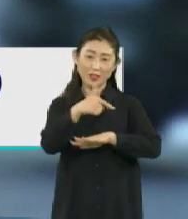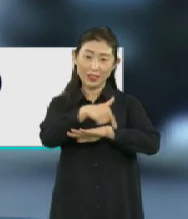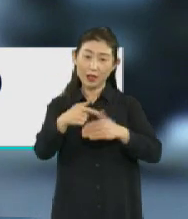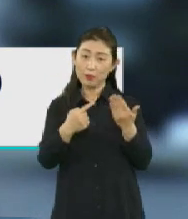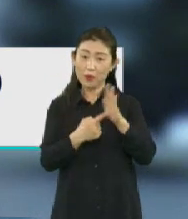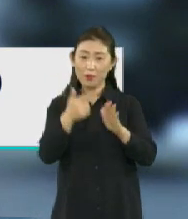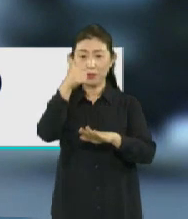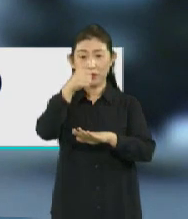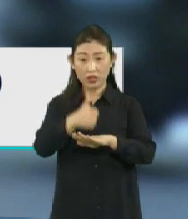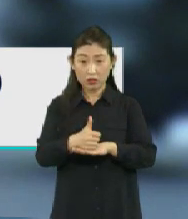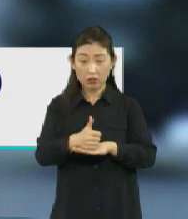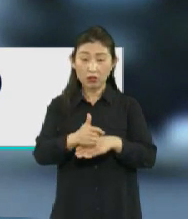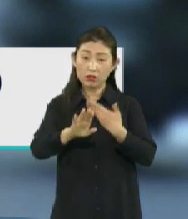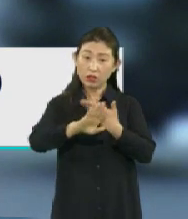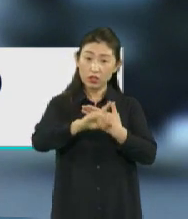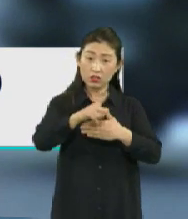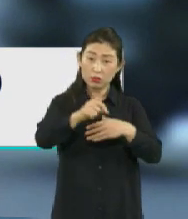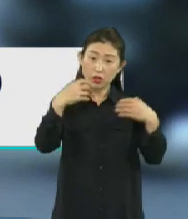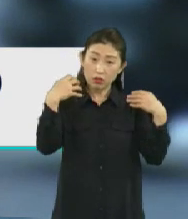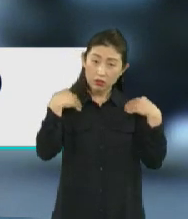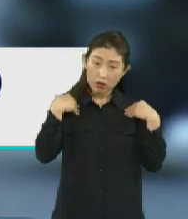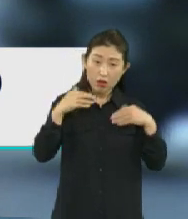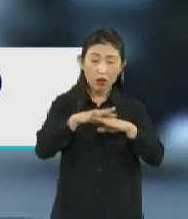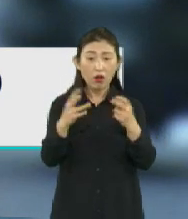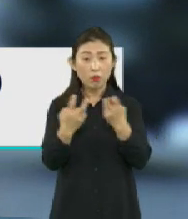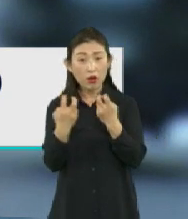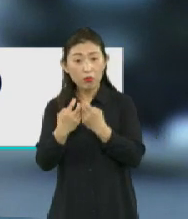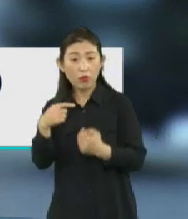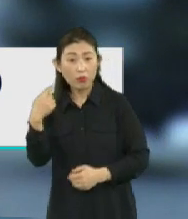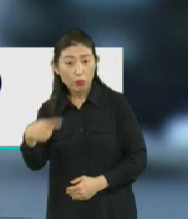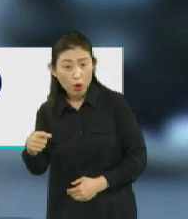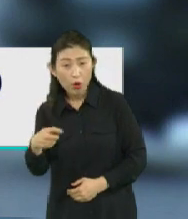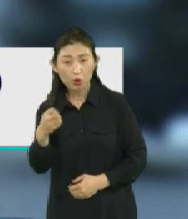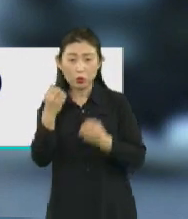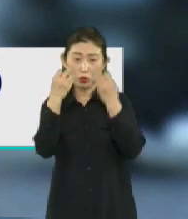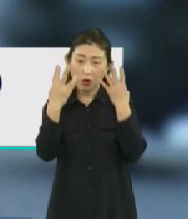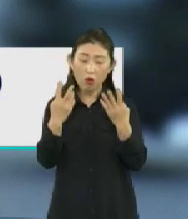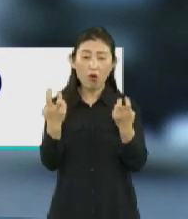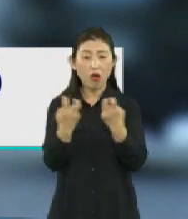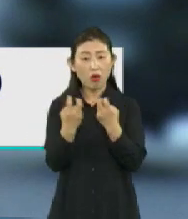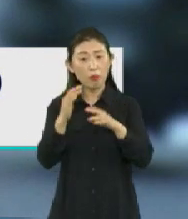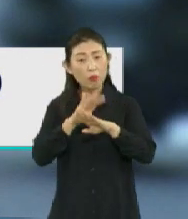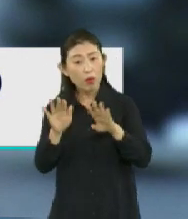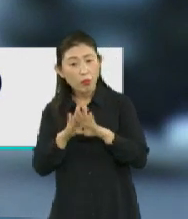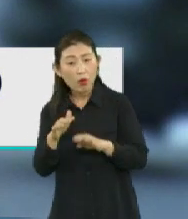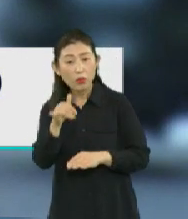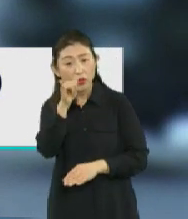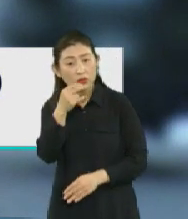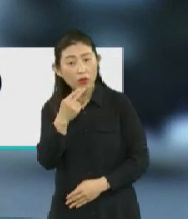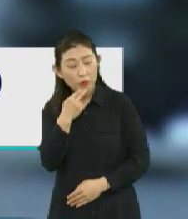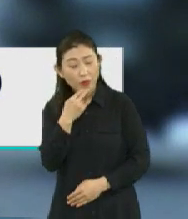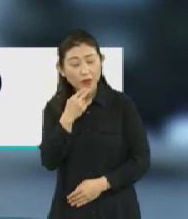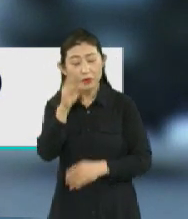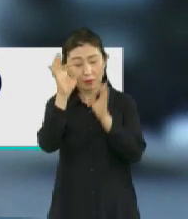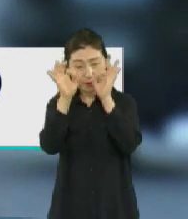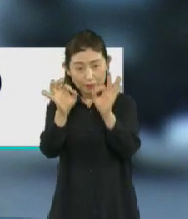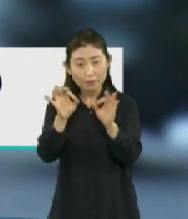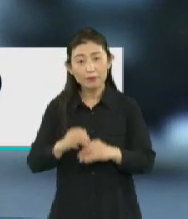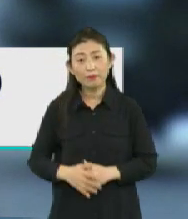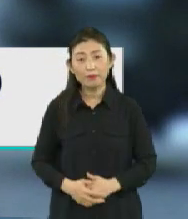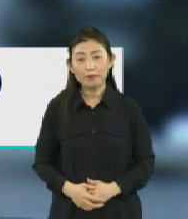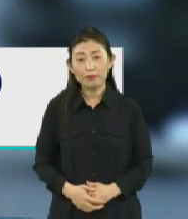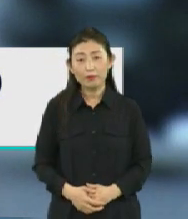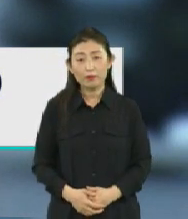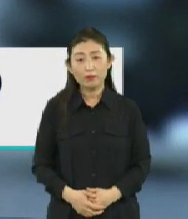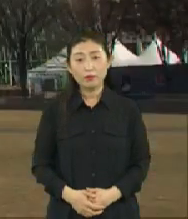기획보도 마지막으로 다른 지자체들은 어떤 대책을 내놓고 있는지 또 다른 해법은 어떤 게 있는지 짚어봅니다. 이수복